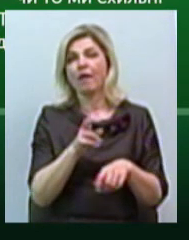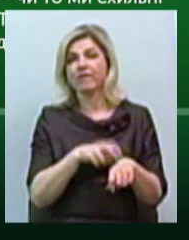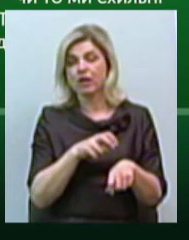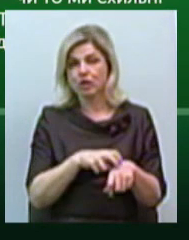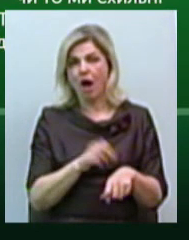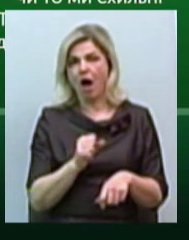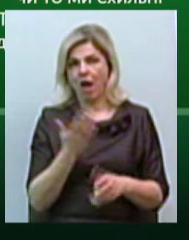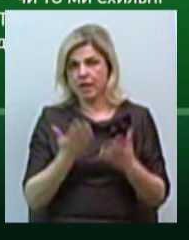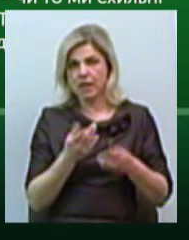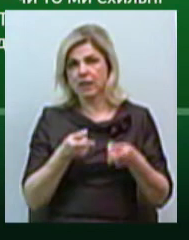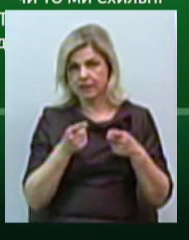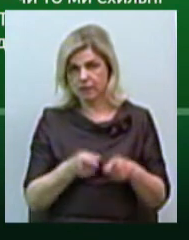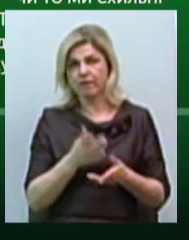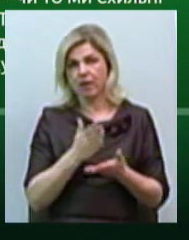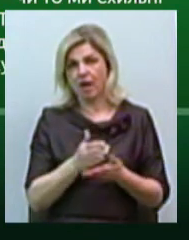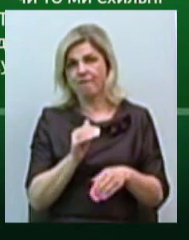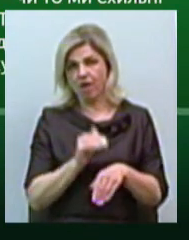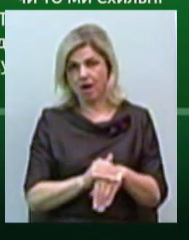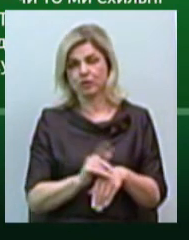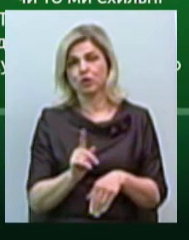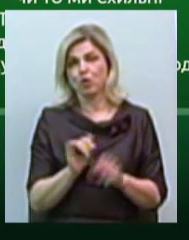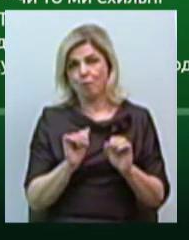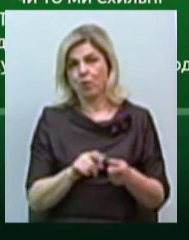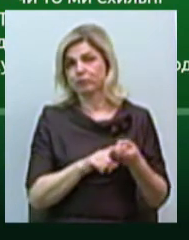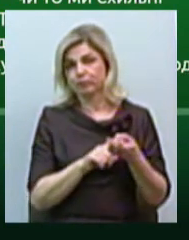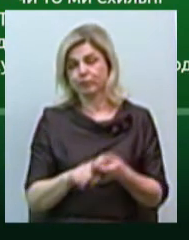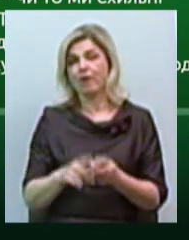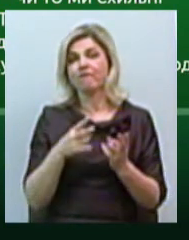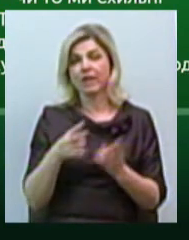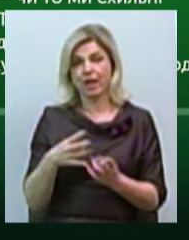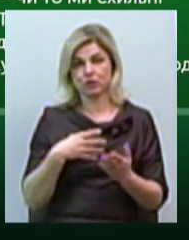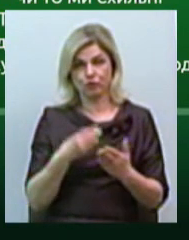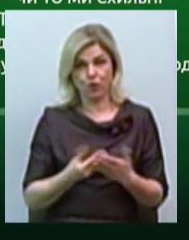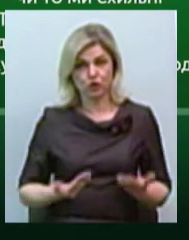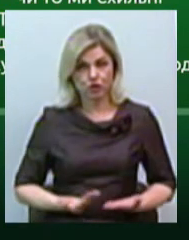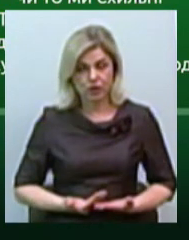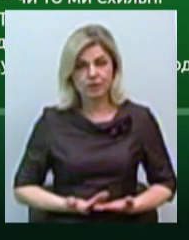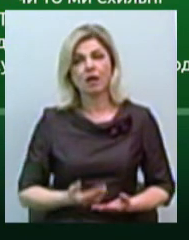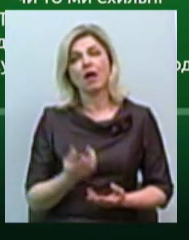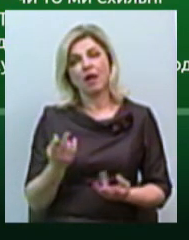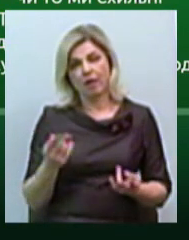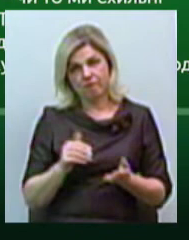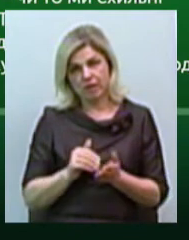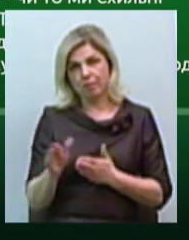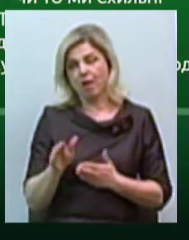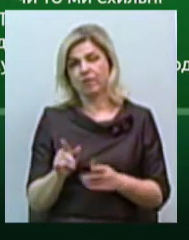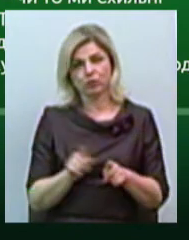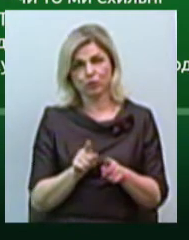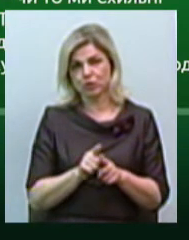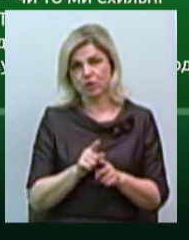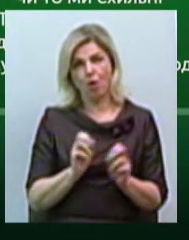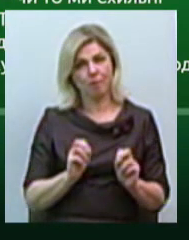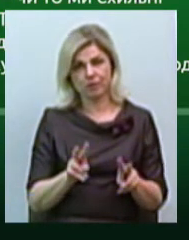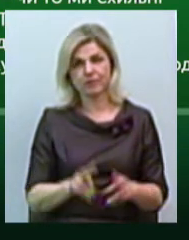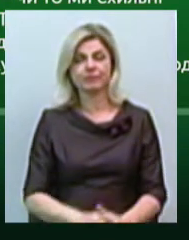є дійсно якісь факти, які можуть спричинити шкоду життю, то відмахуватися від них – це також дуже